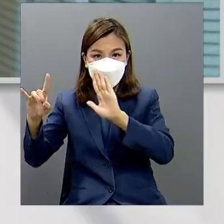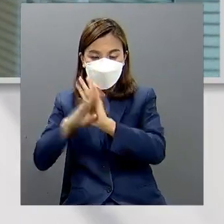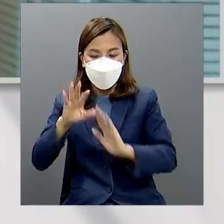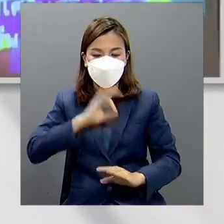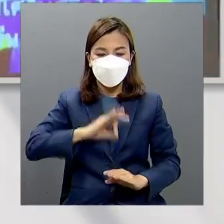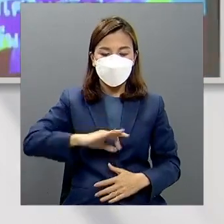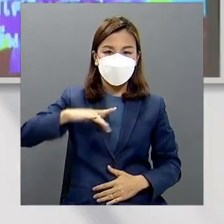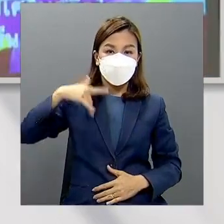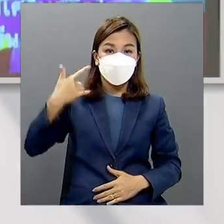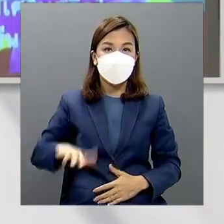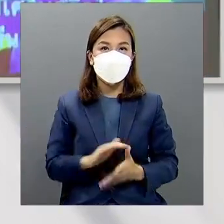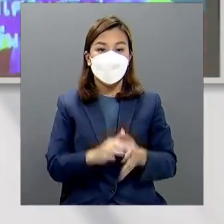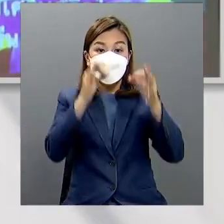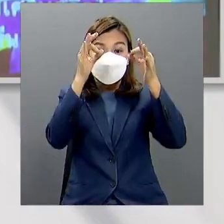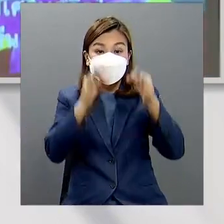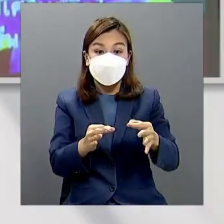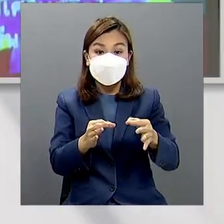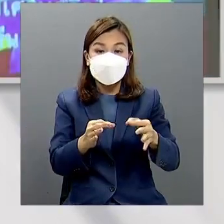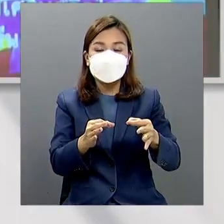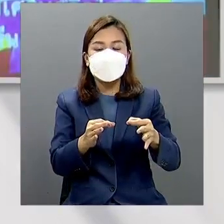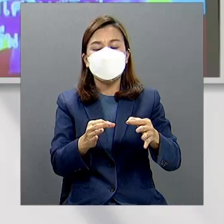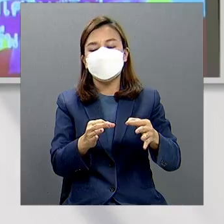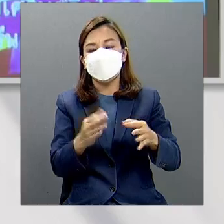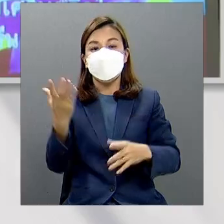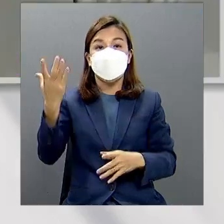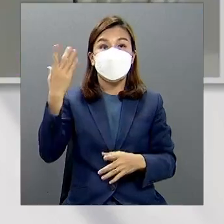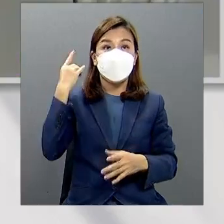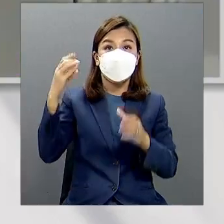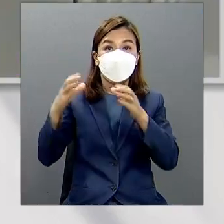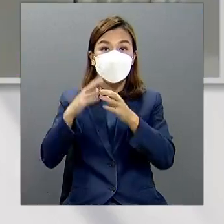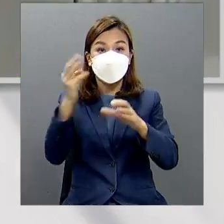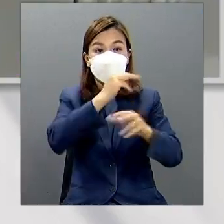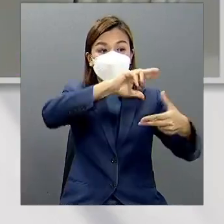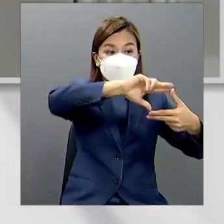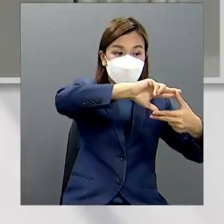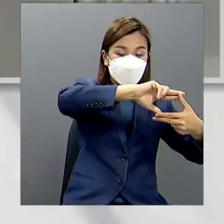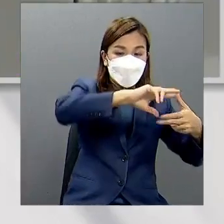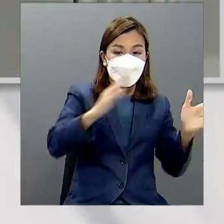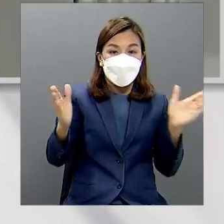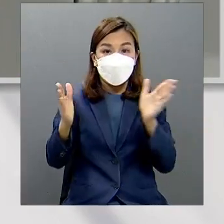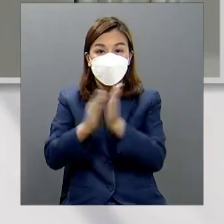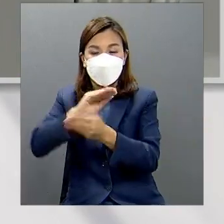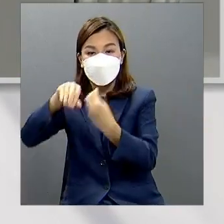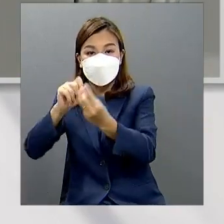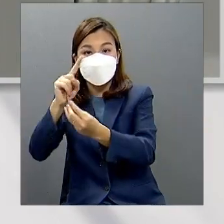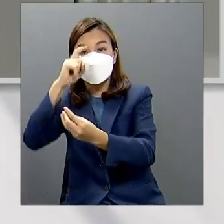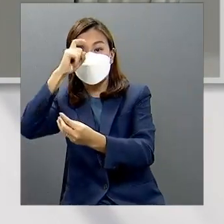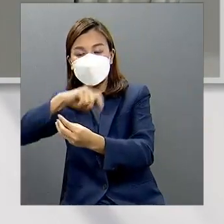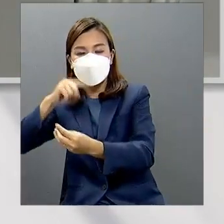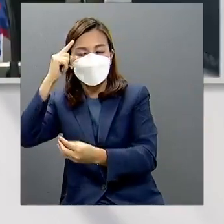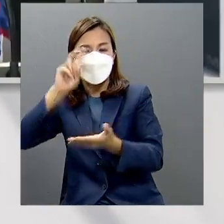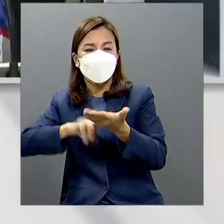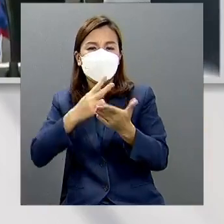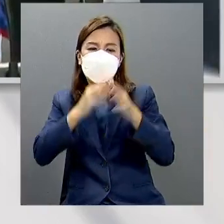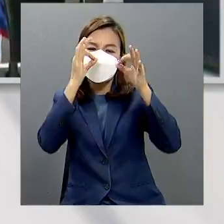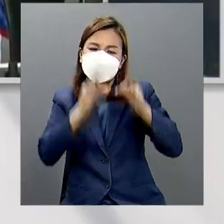ผิดพลาดที่เดินออกจากพรรคพลังประชารัฐมาร่วมงานกับพรรคเศรษฐกิจไทยแต่จากนี้ไปยังพร้อมที่จะร่วมงานกับบิ๊ก